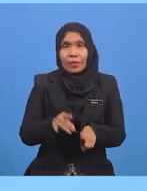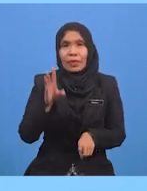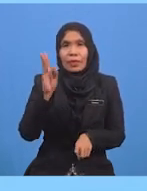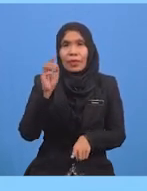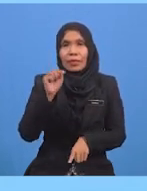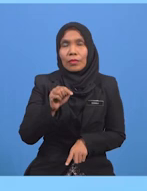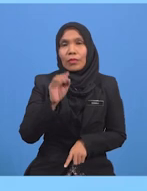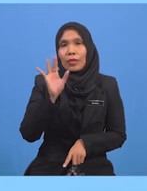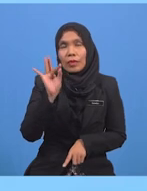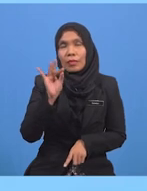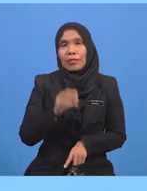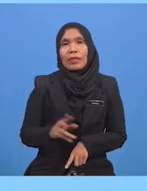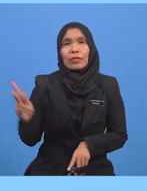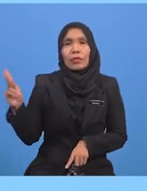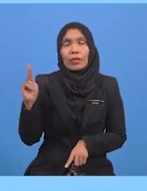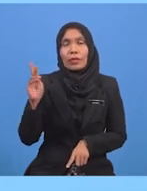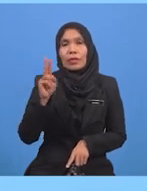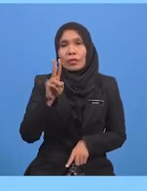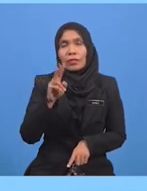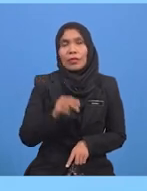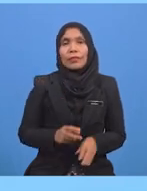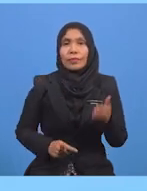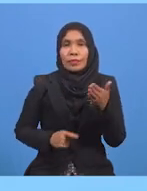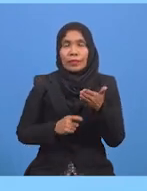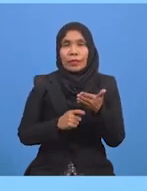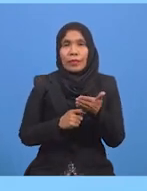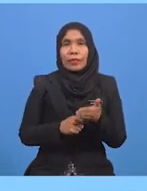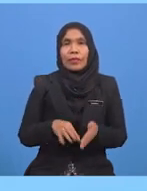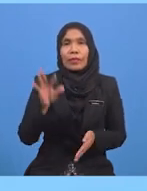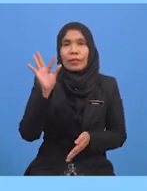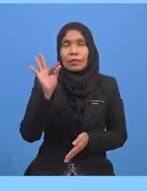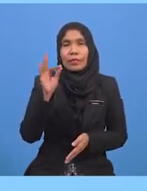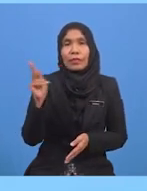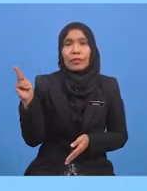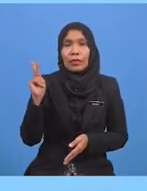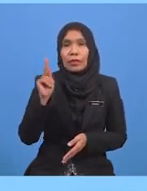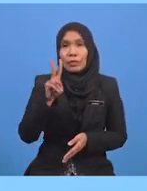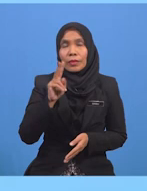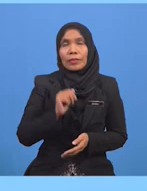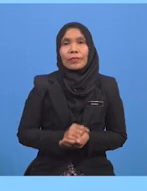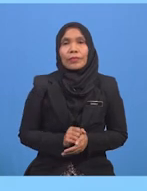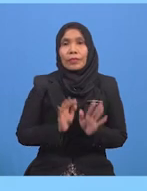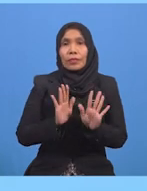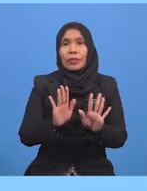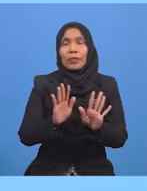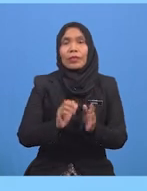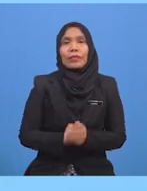6.8 kuasa 2 tambah 9 kuasa 2 tolak